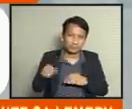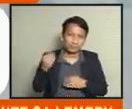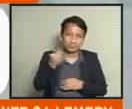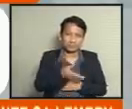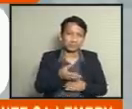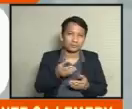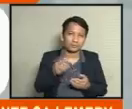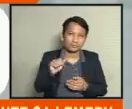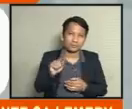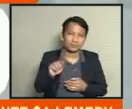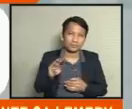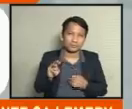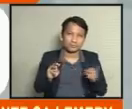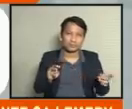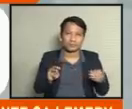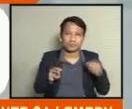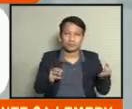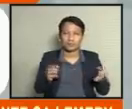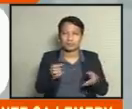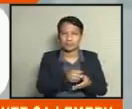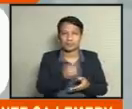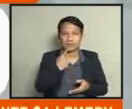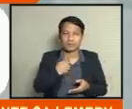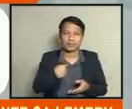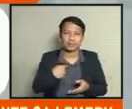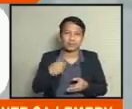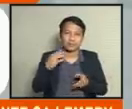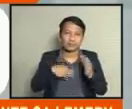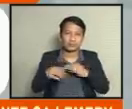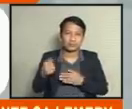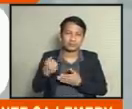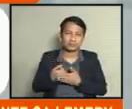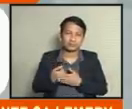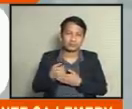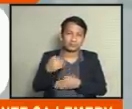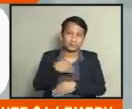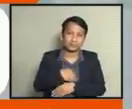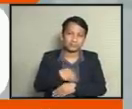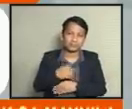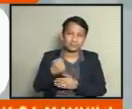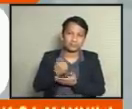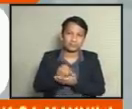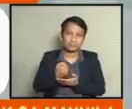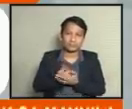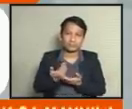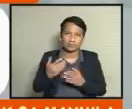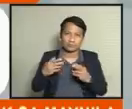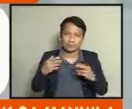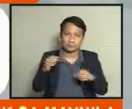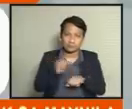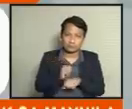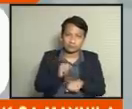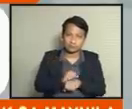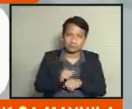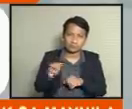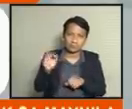yung ATM po, hawak niya naman po. Ang problema ko lang po, pag wala akong pasok, pinipilit na ako magsuporta.